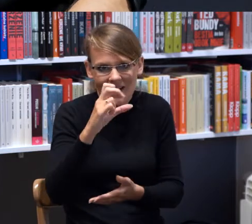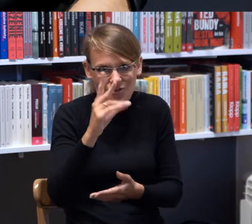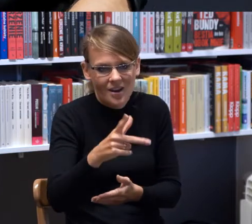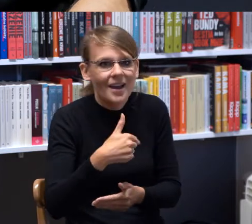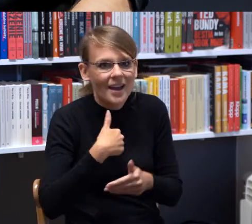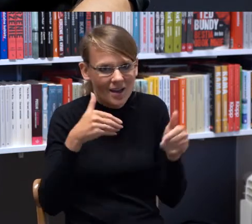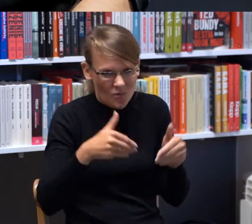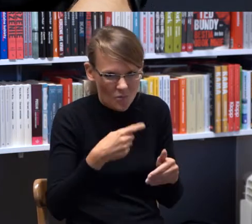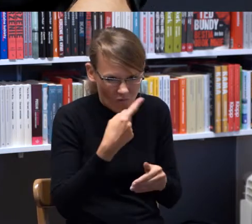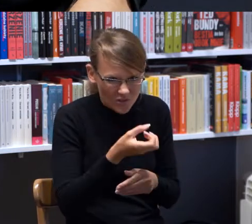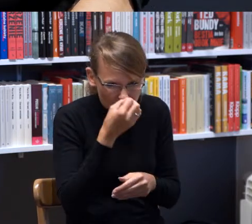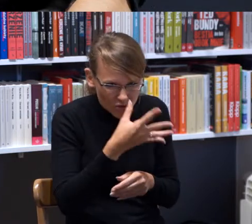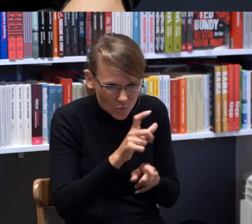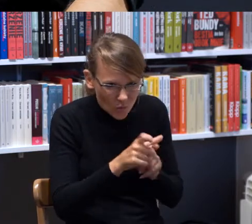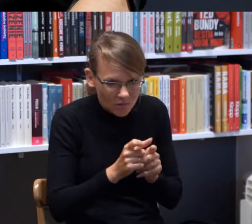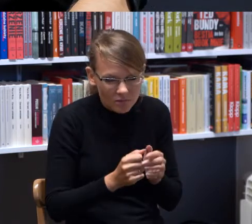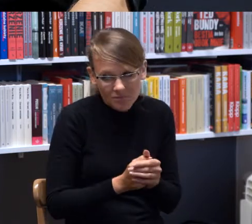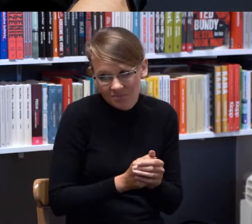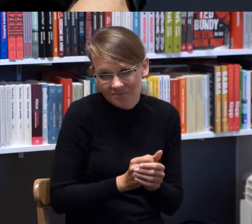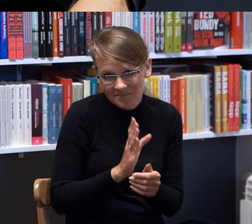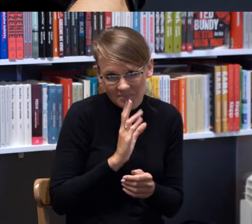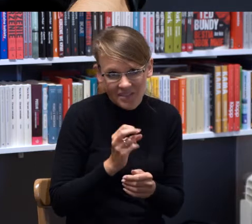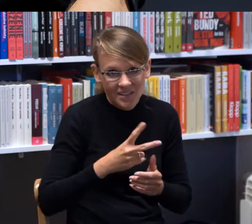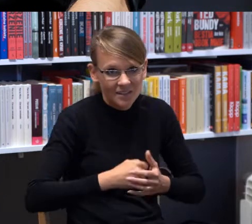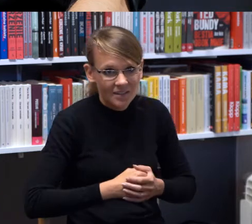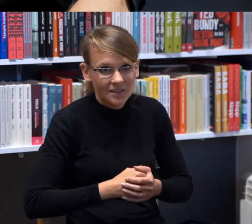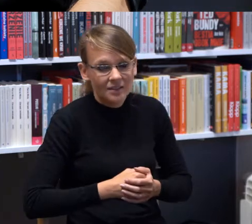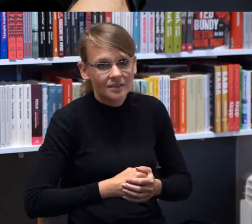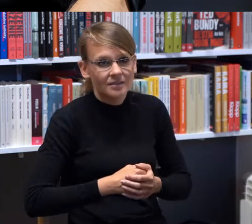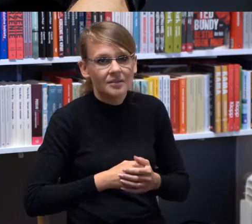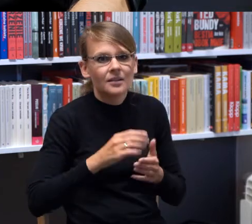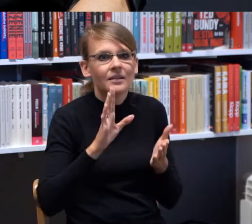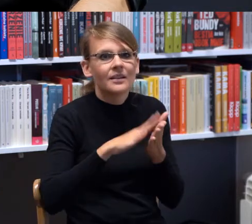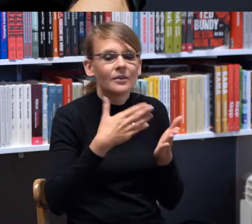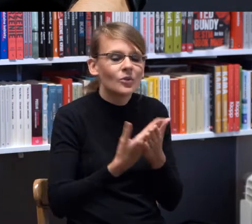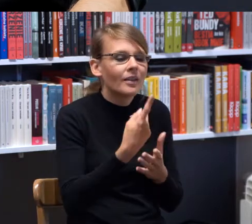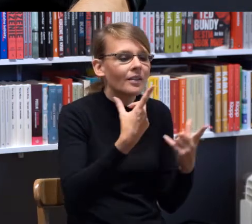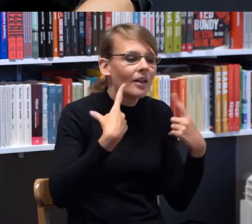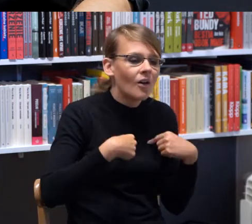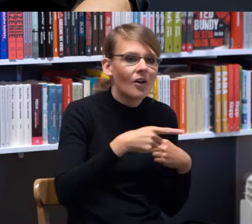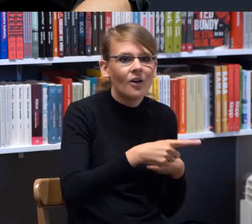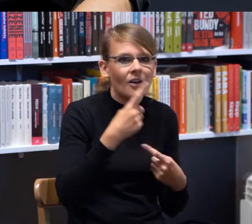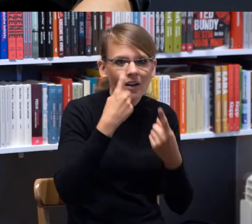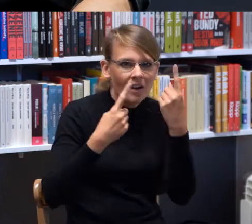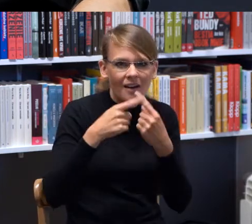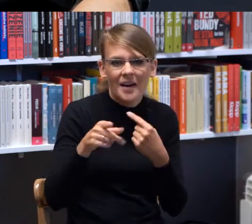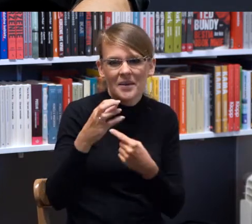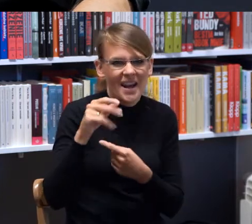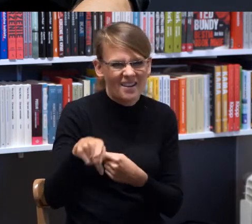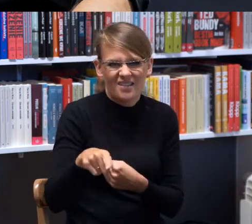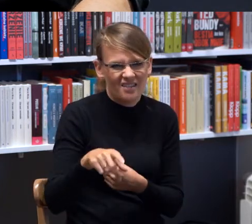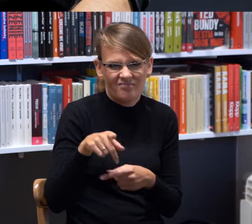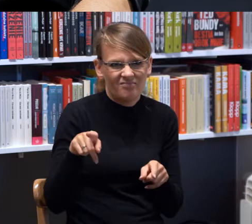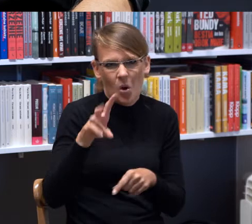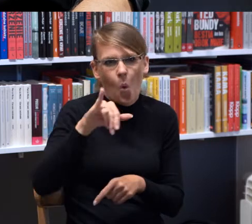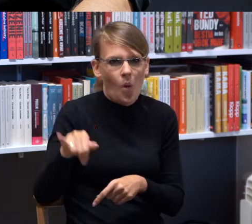Mogę powiedzieć brzydkie słowo? Bo tak. No, że na przykład, że dla jednej osoby ten Mireczek jest chujem, a dla